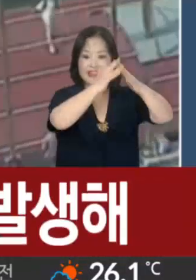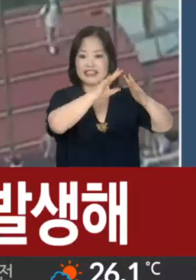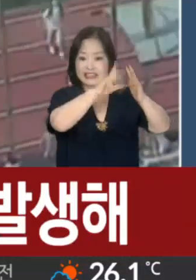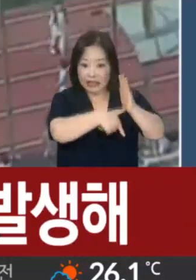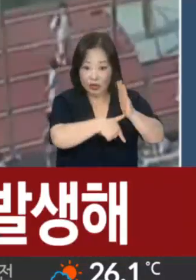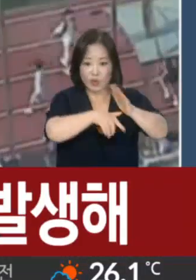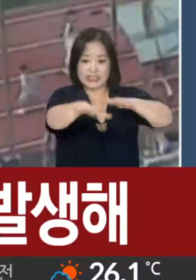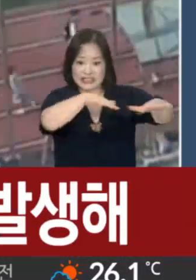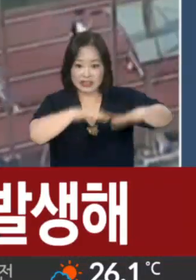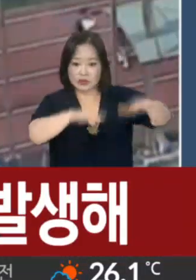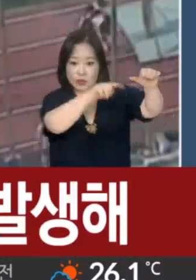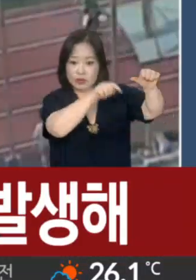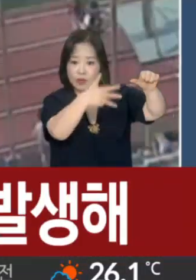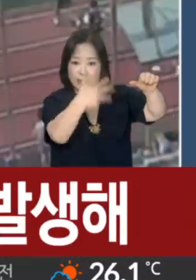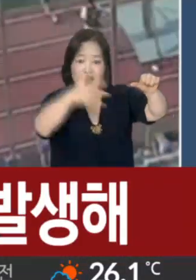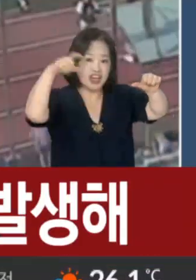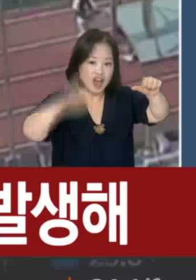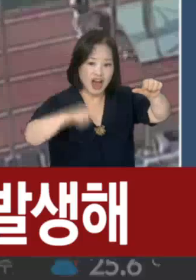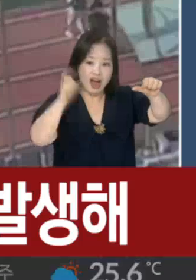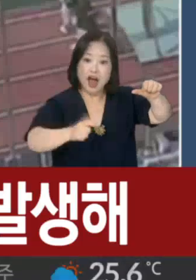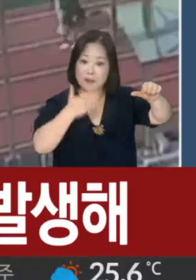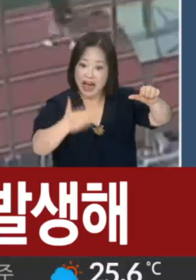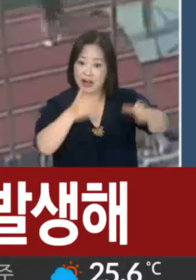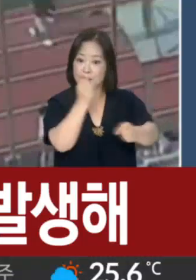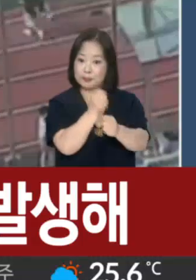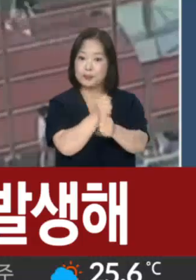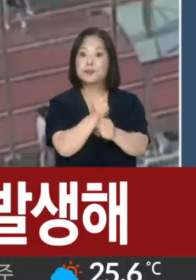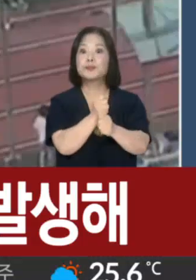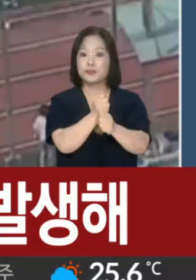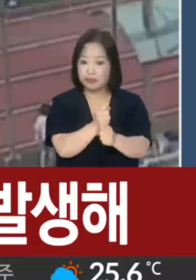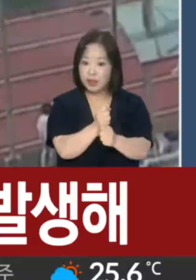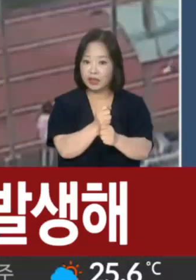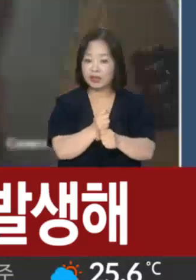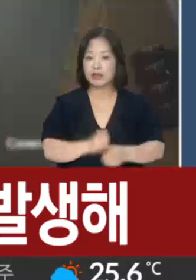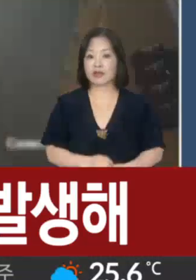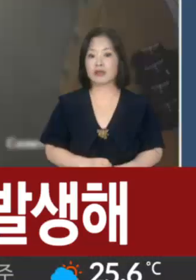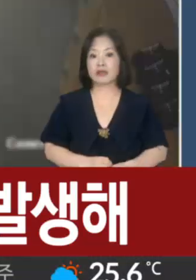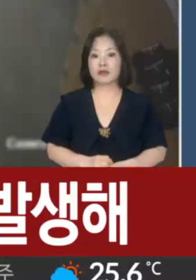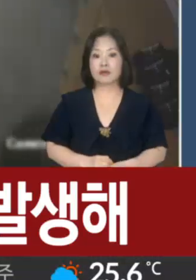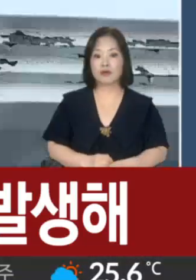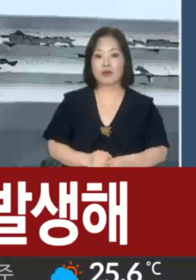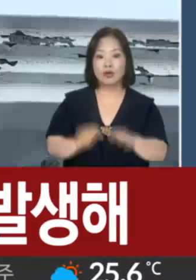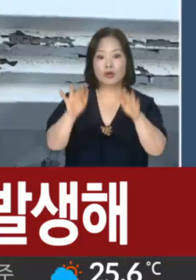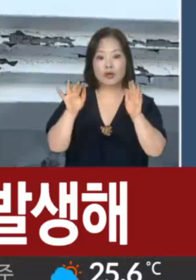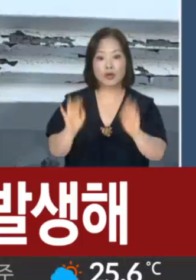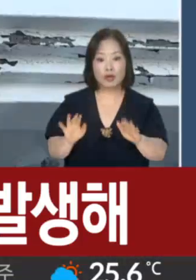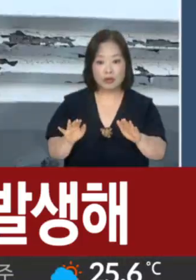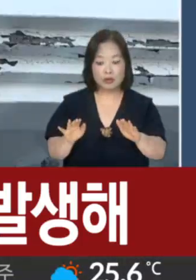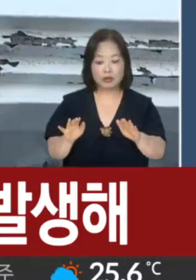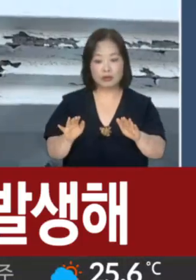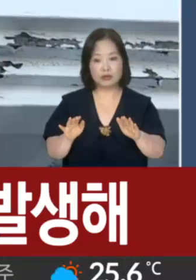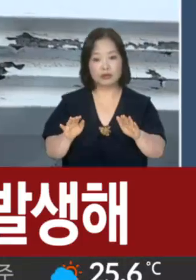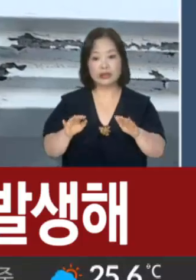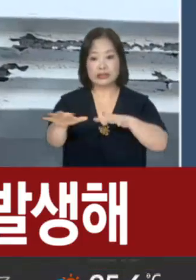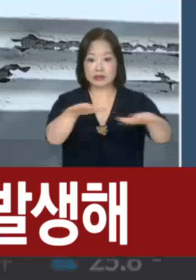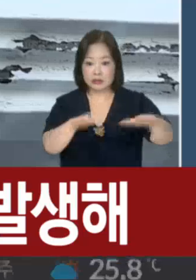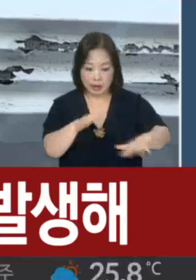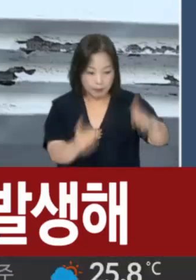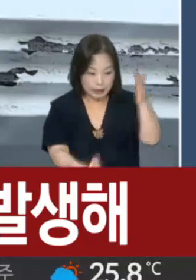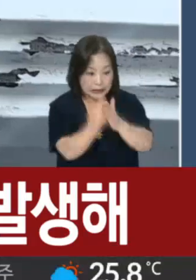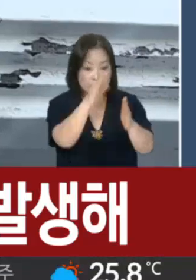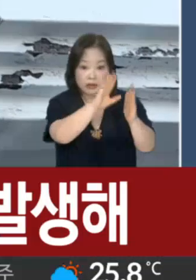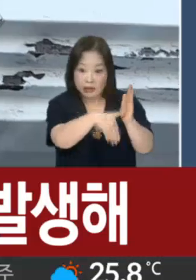것들을 이제 우리가 일반적으로 이제 결정론적인 구조다라고 얘기를 하는데요. 지진과 예. 같은 에너지라고 한다면 그래서 그런 것들이